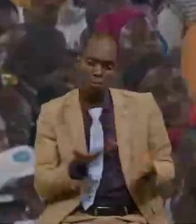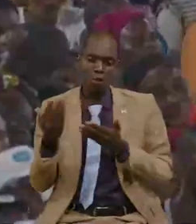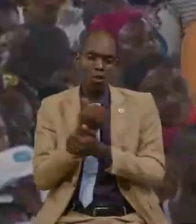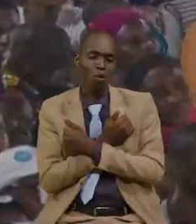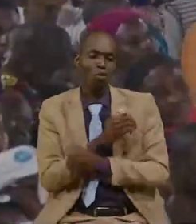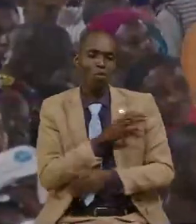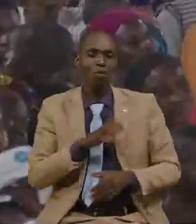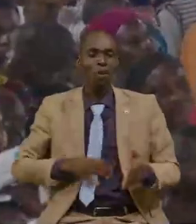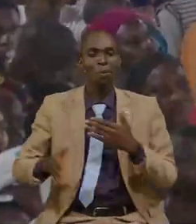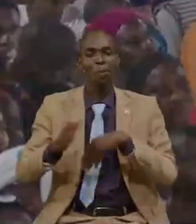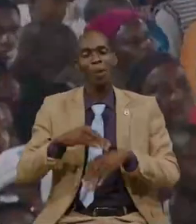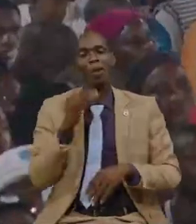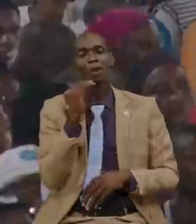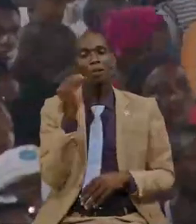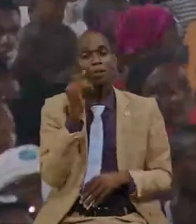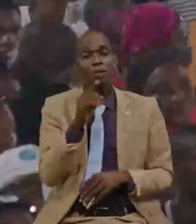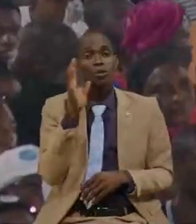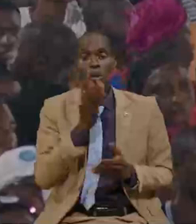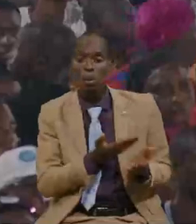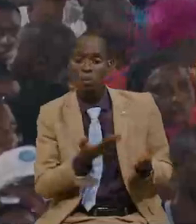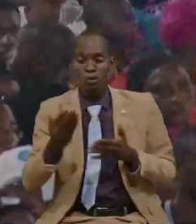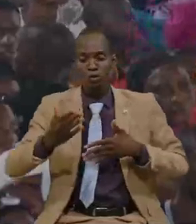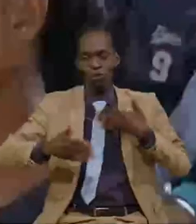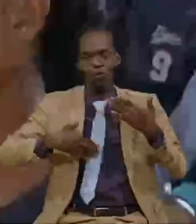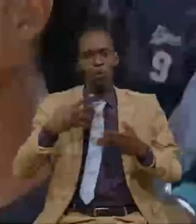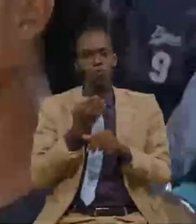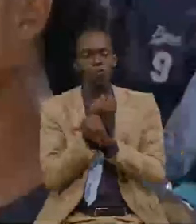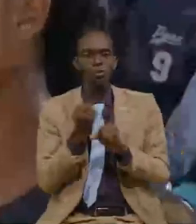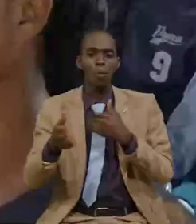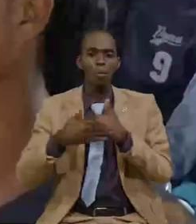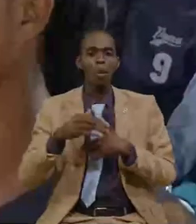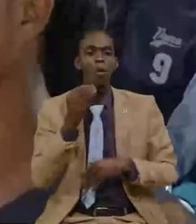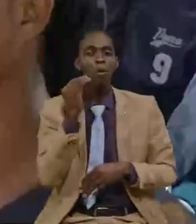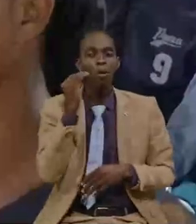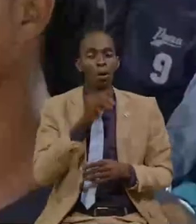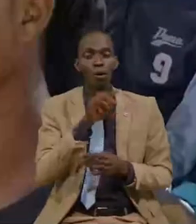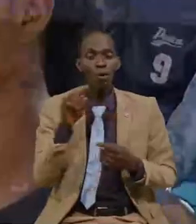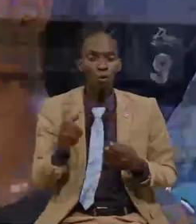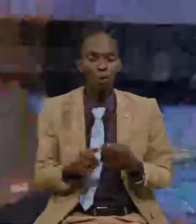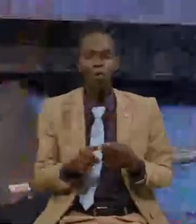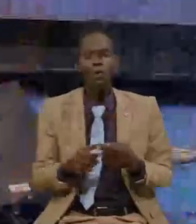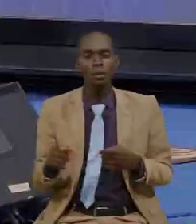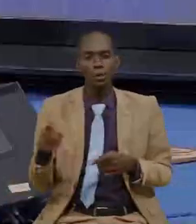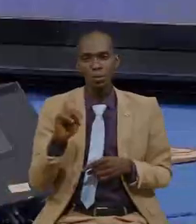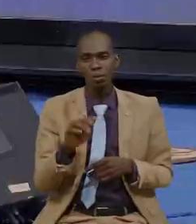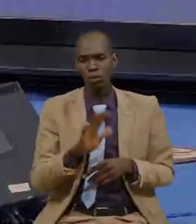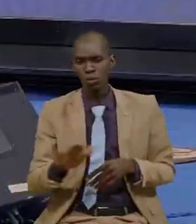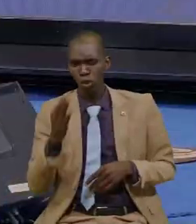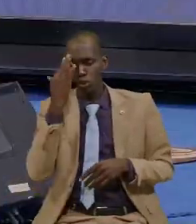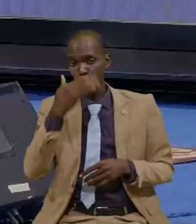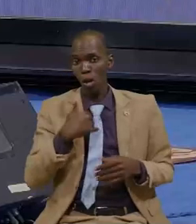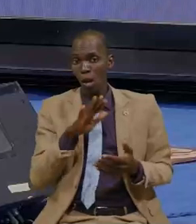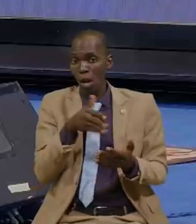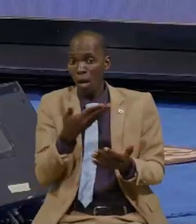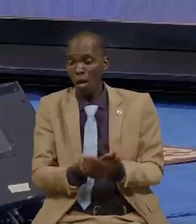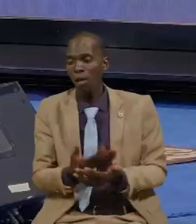chez toi avec l'amour de Christ. Tu rentreras avec la joie du salut. Et lorsque